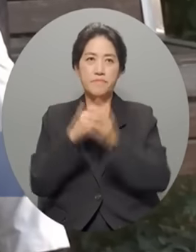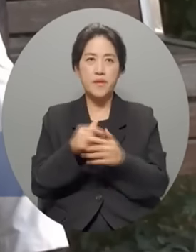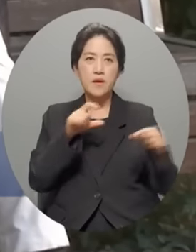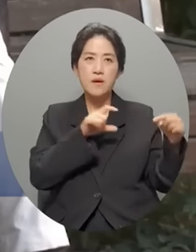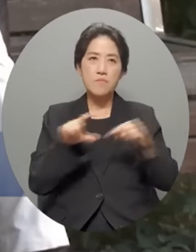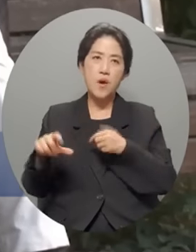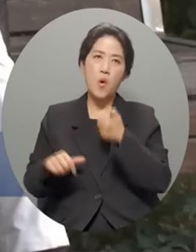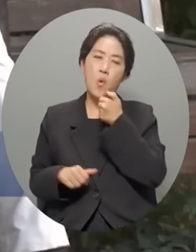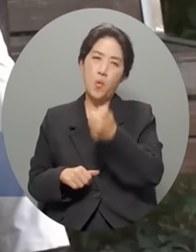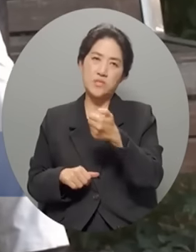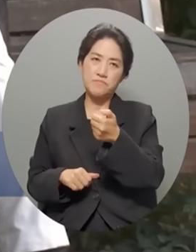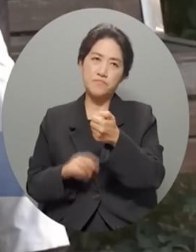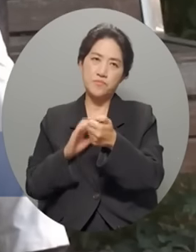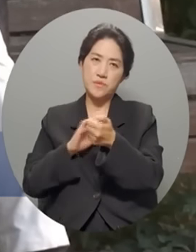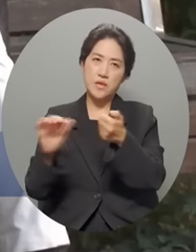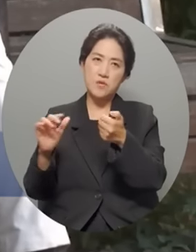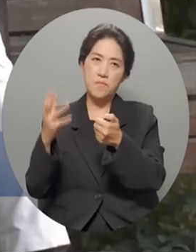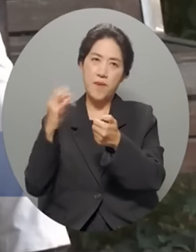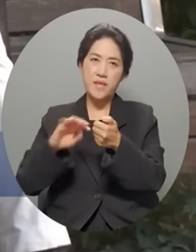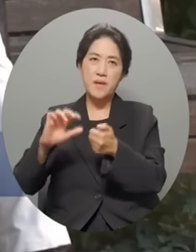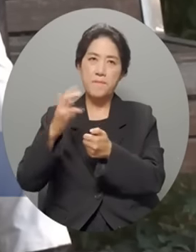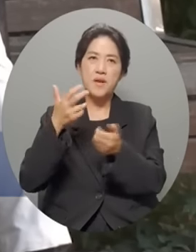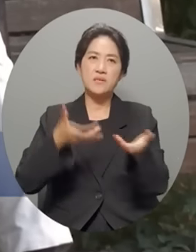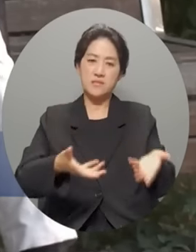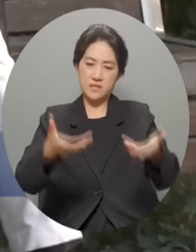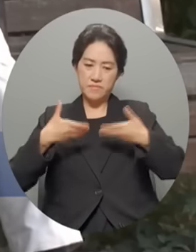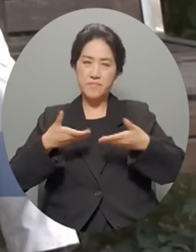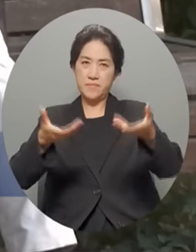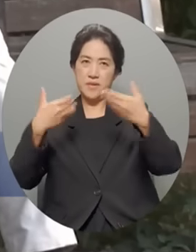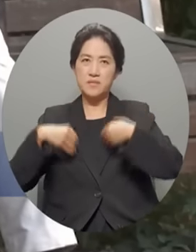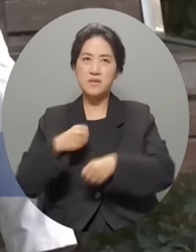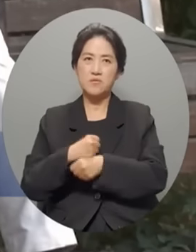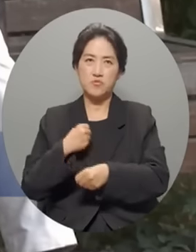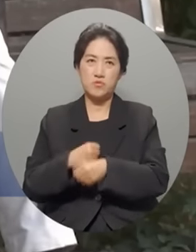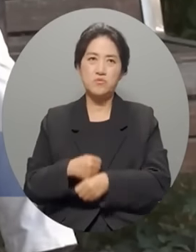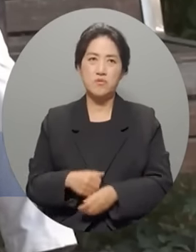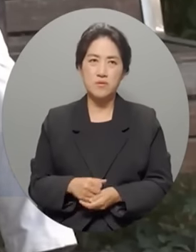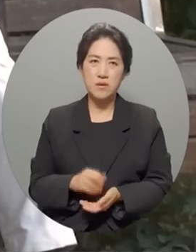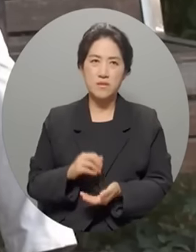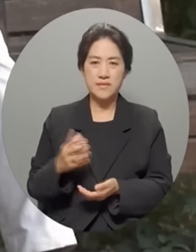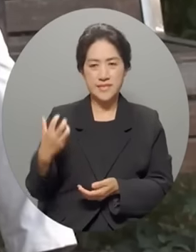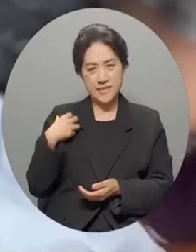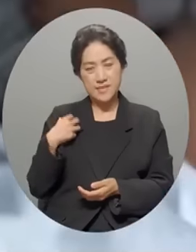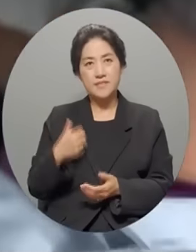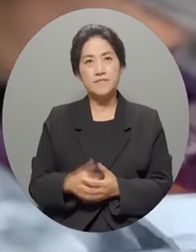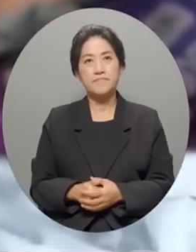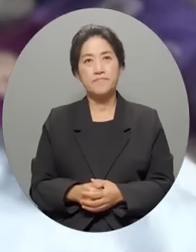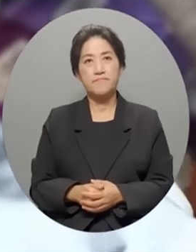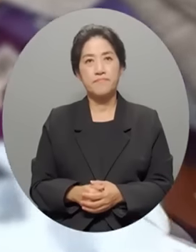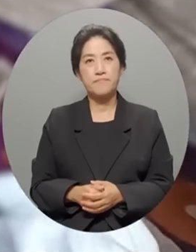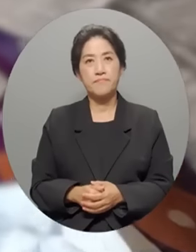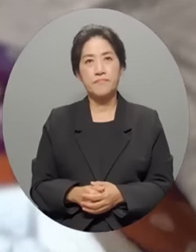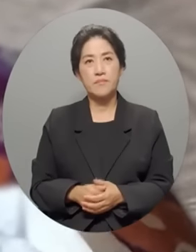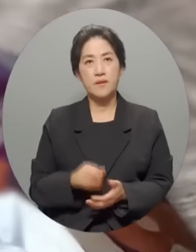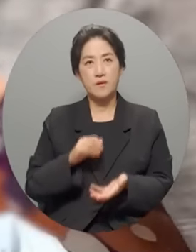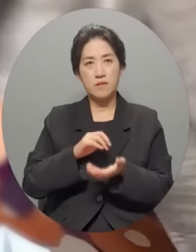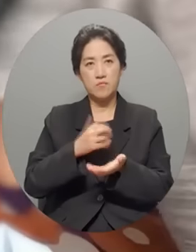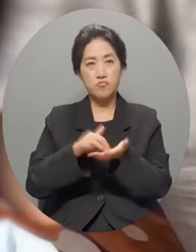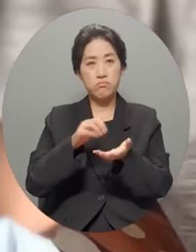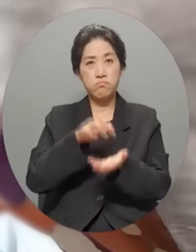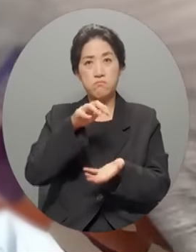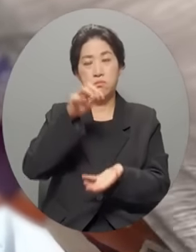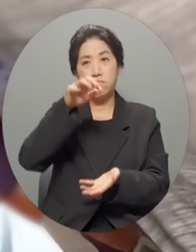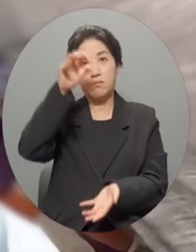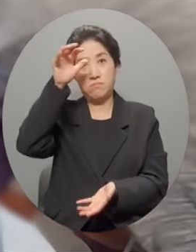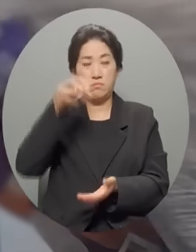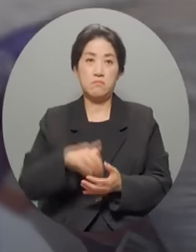평균적으로 한 50개에서 많을 때는 한 80개도 주시고 그랬어요. 물량은 점점